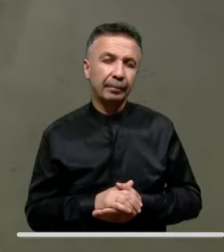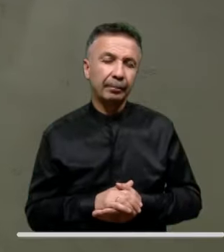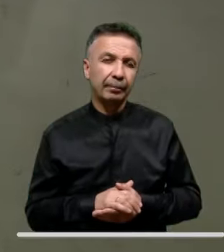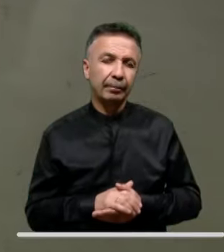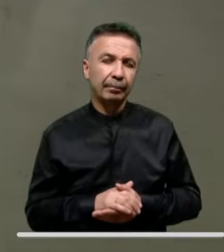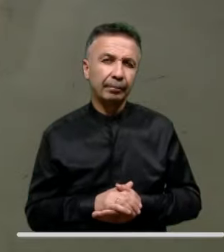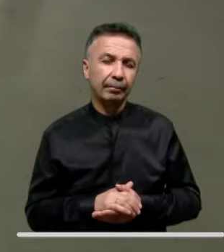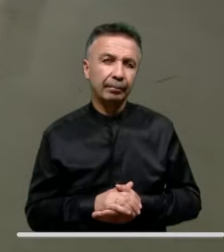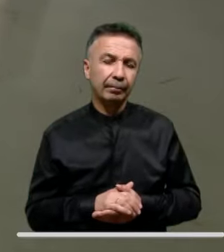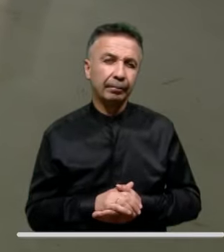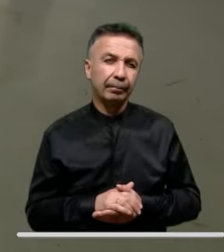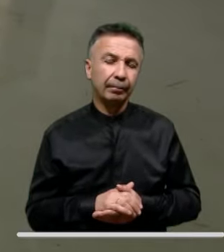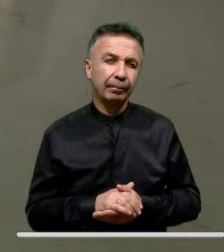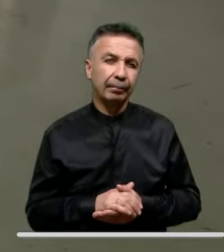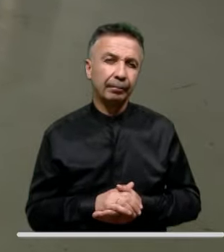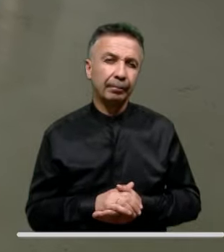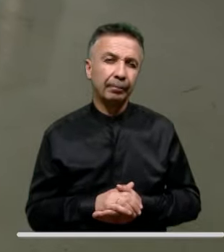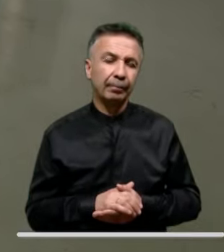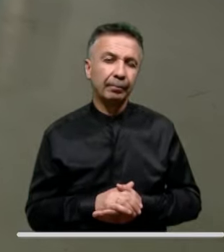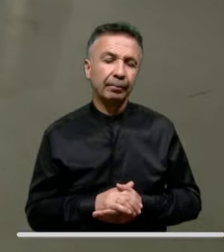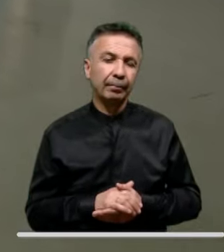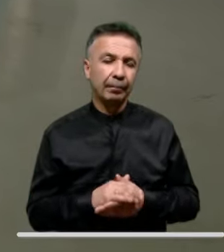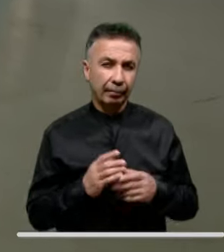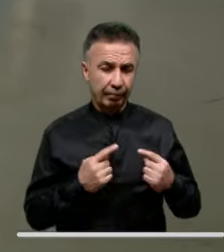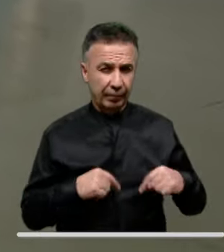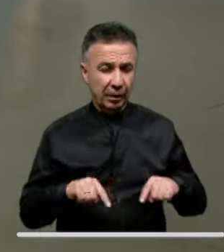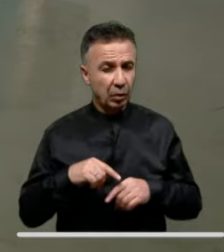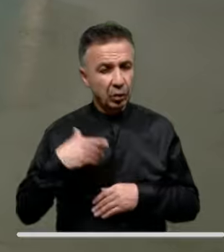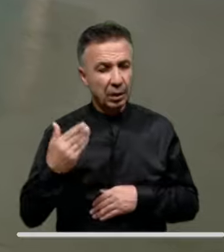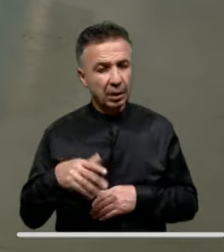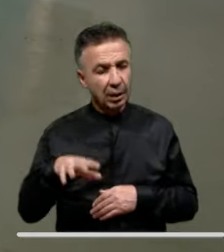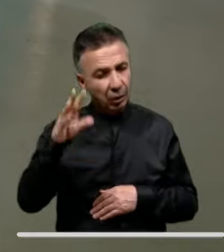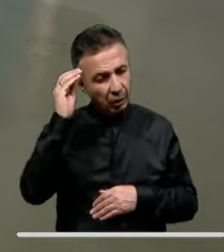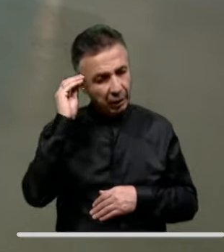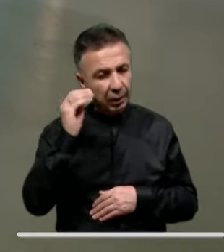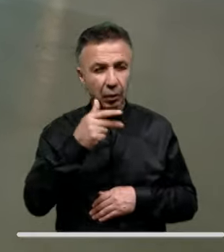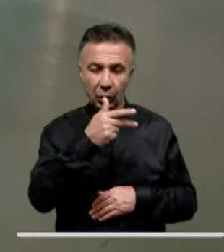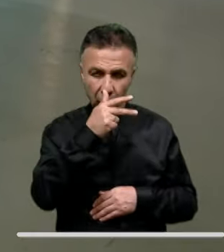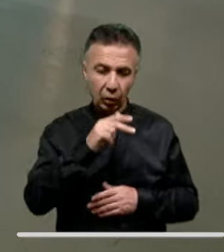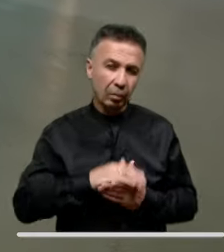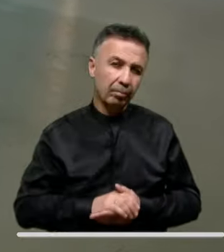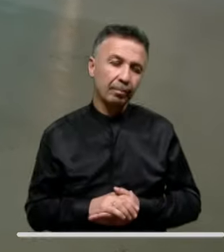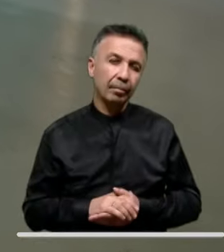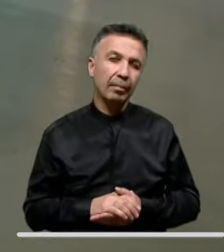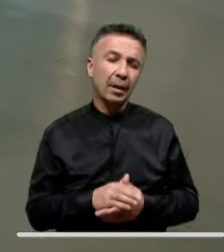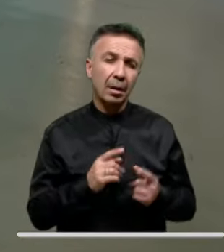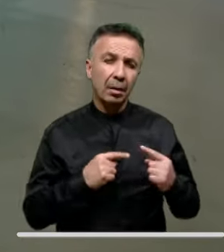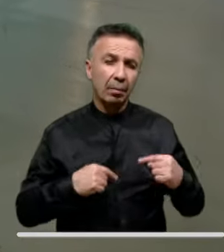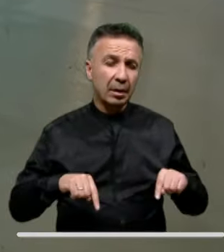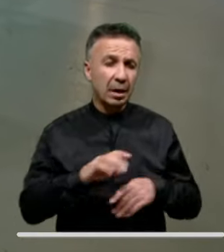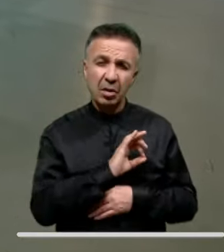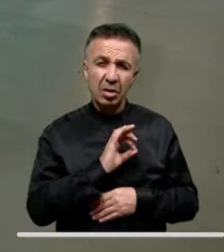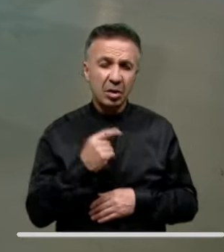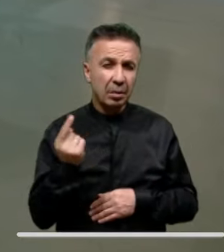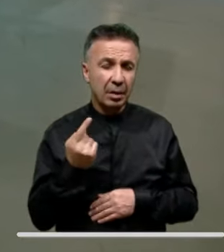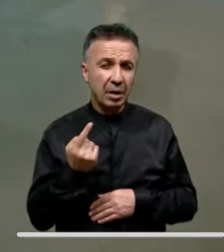ecel geldi öldü. Allah rahmet eylesin. Biz bunu sonradan öğrendik. Üzüldük tabii. Bize hiçbir şey